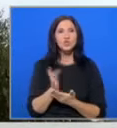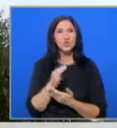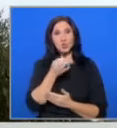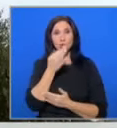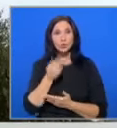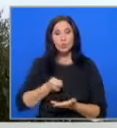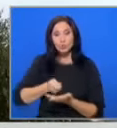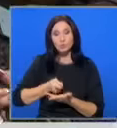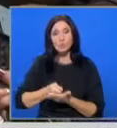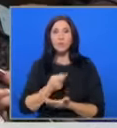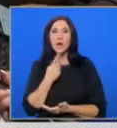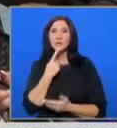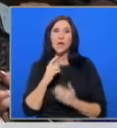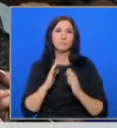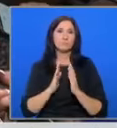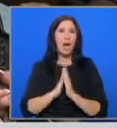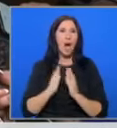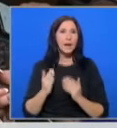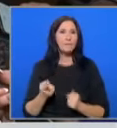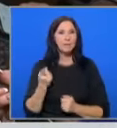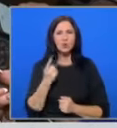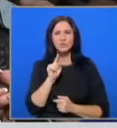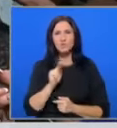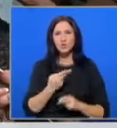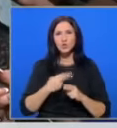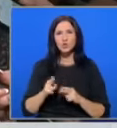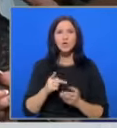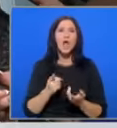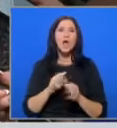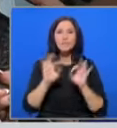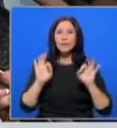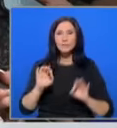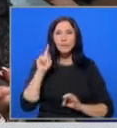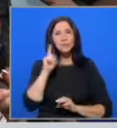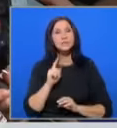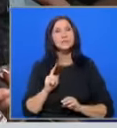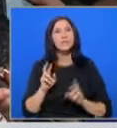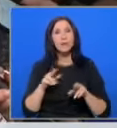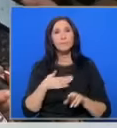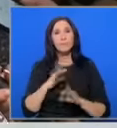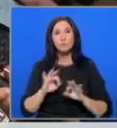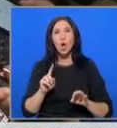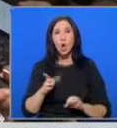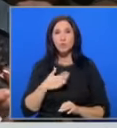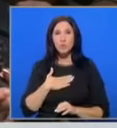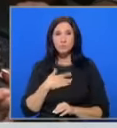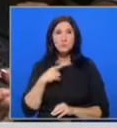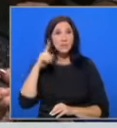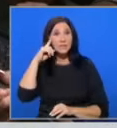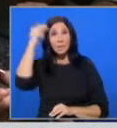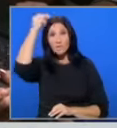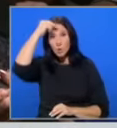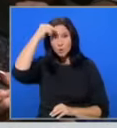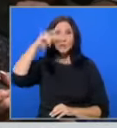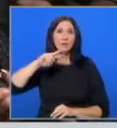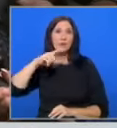осигури субсидия за храма. Този казус да се изчисти в рамките на деня, се надявам да има яснота. Кой е собственик, не се знае, българска държава, руската държава,